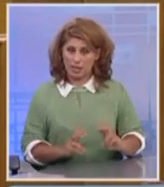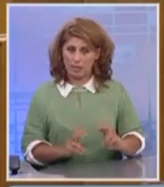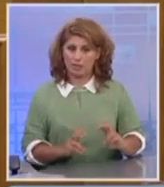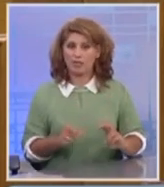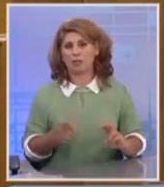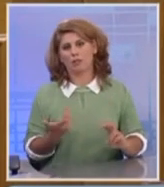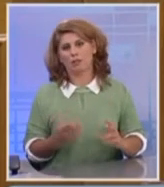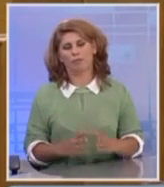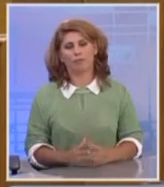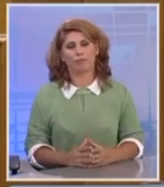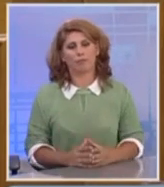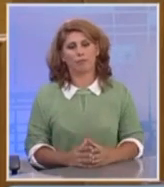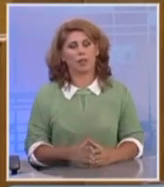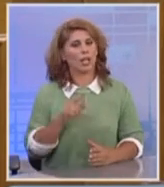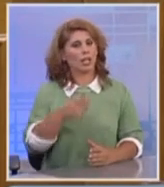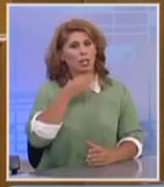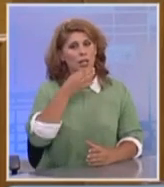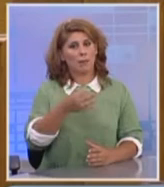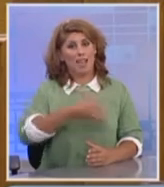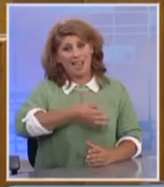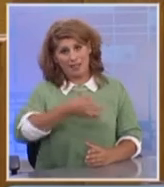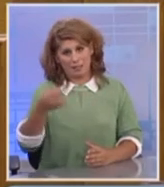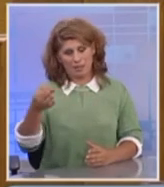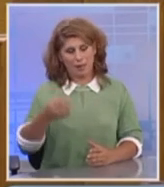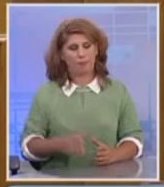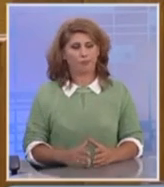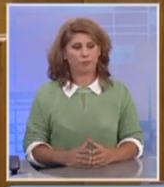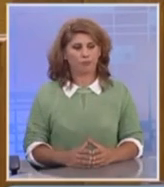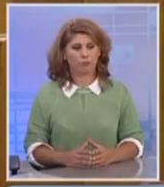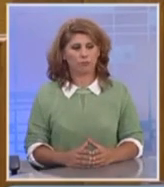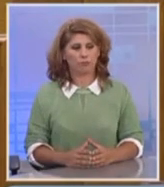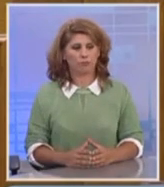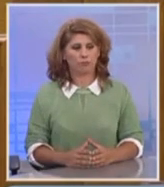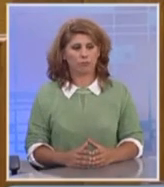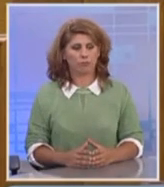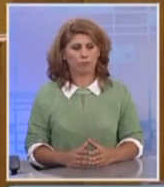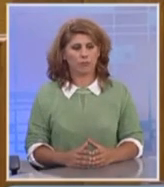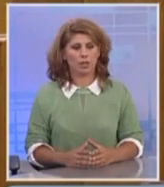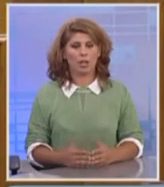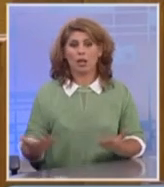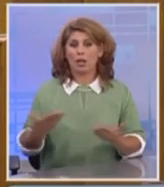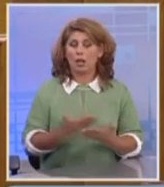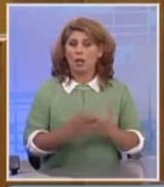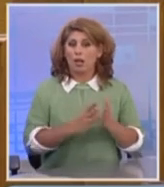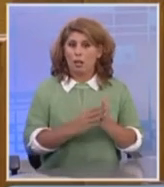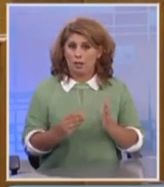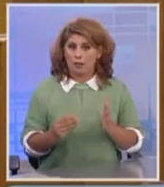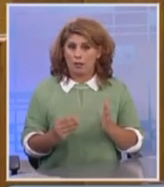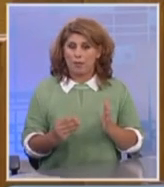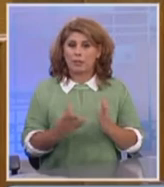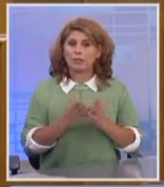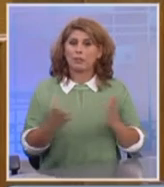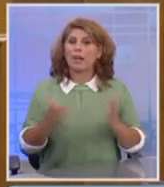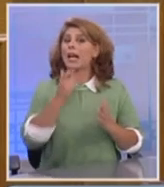είναι. Και μια που μιλάμε για αριστεία, ή υπόθηκε εδώ, να φέρουμε και το παράδειγμα της